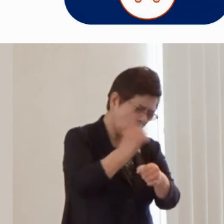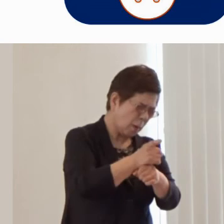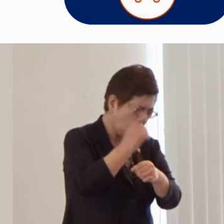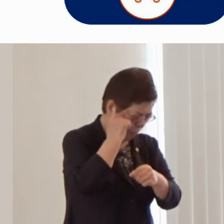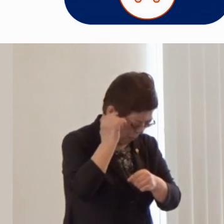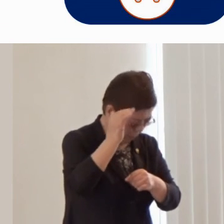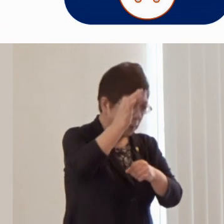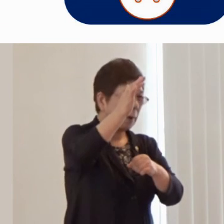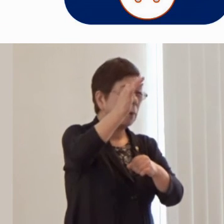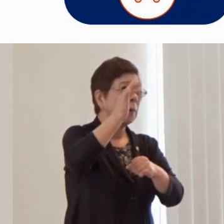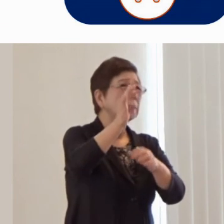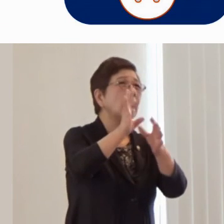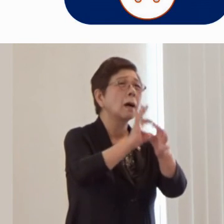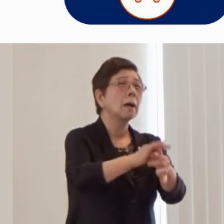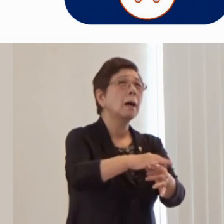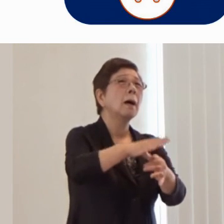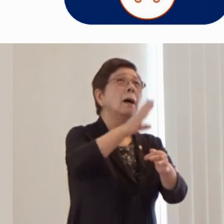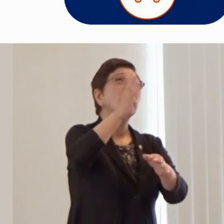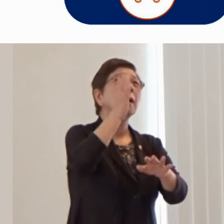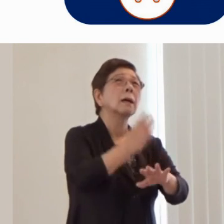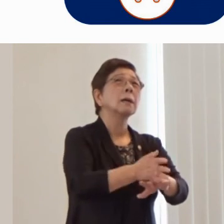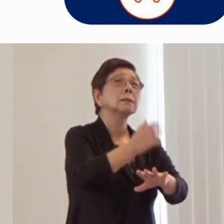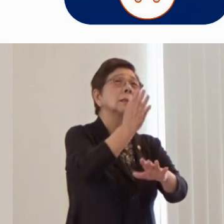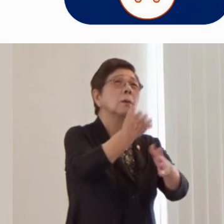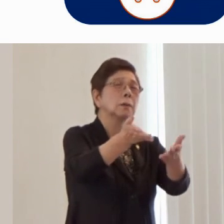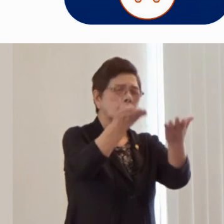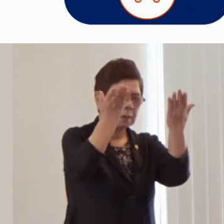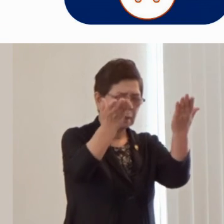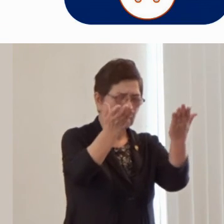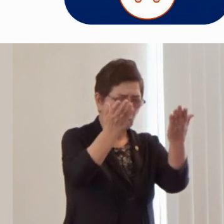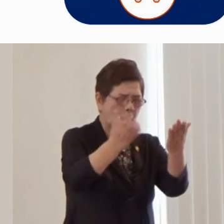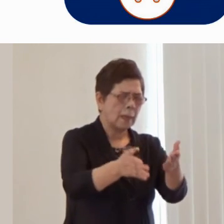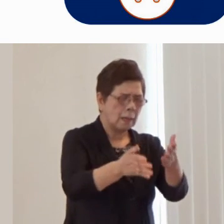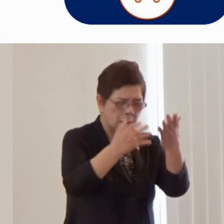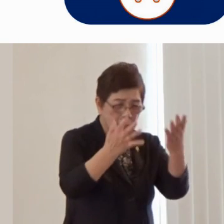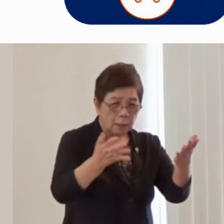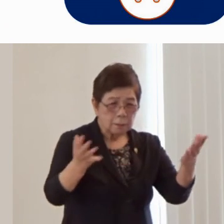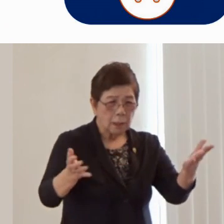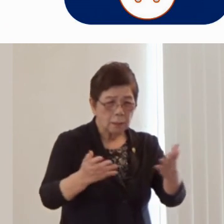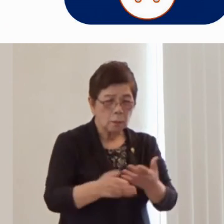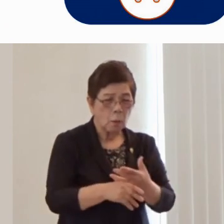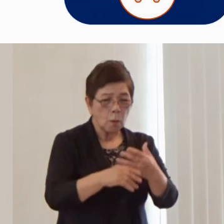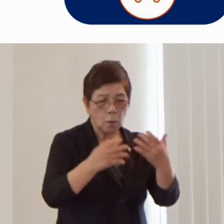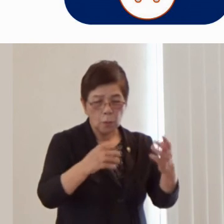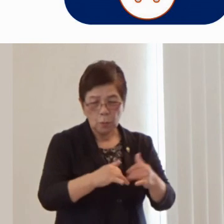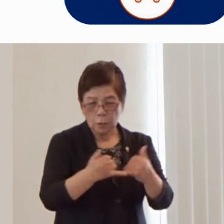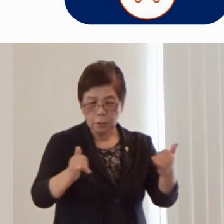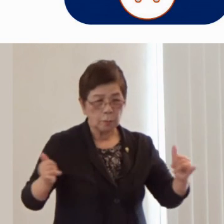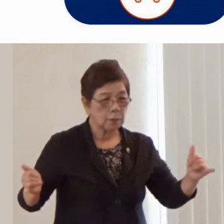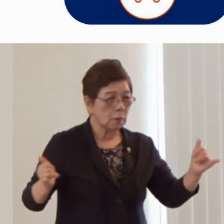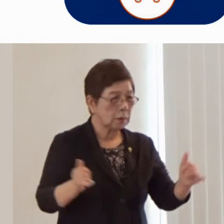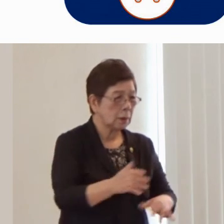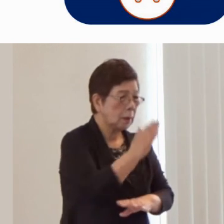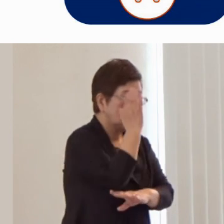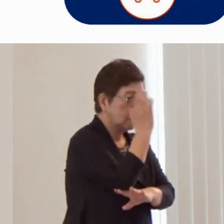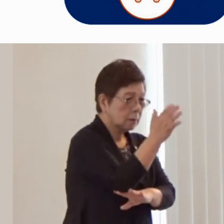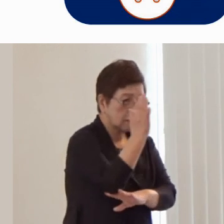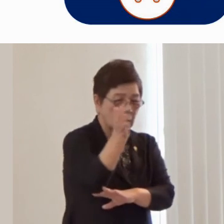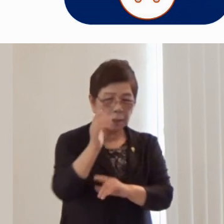恵みを感謝して、さらにまた多くの人々にこれを伝えていく、その使命